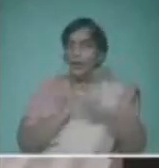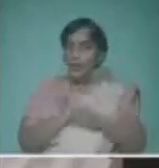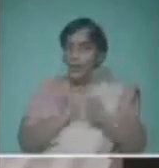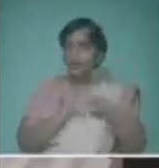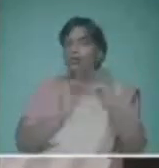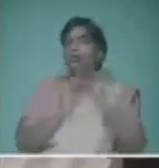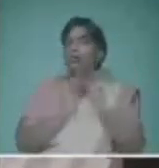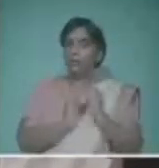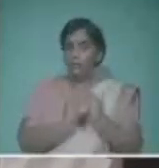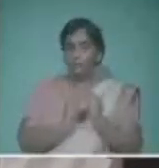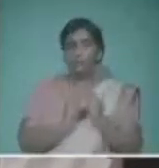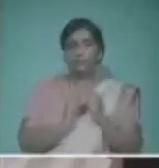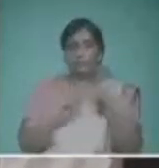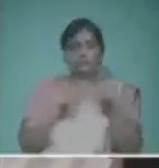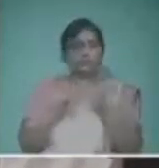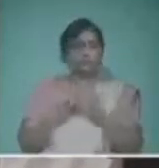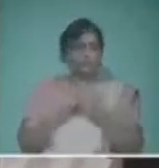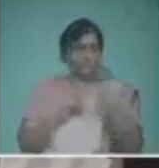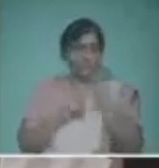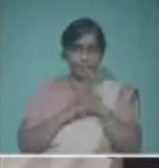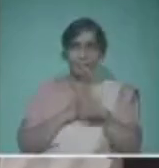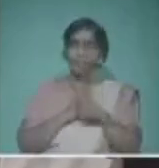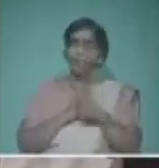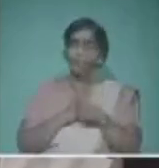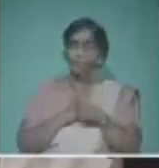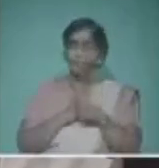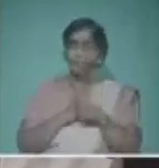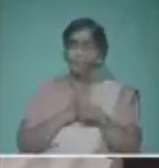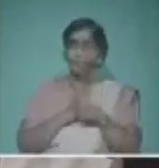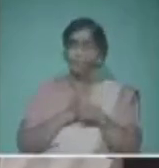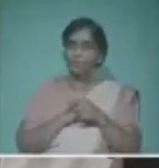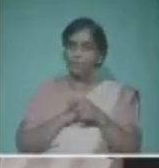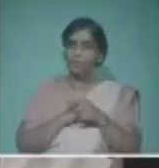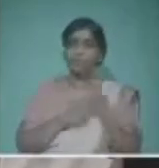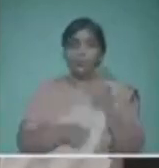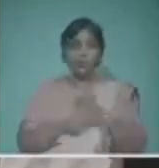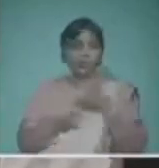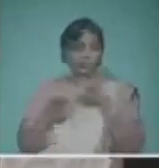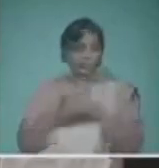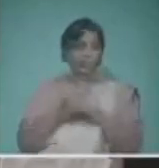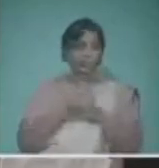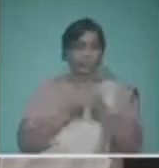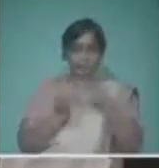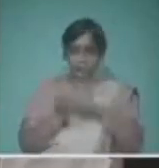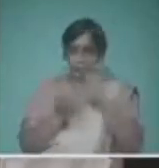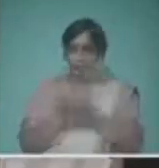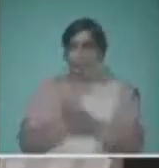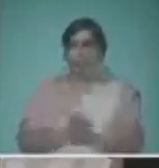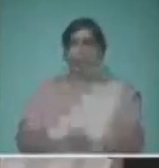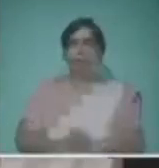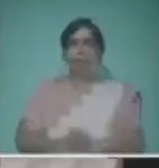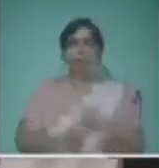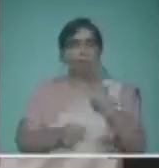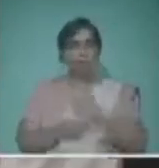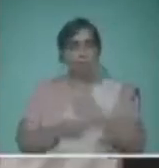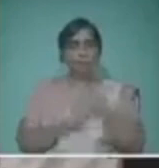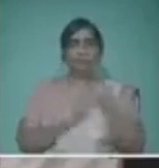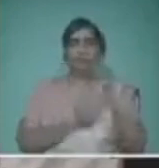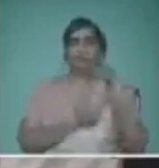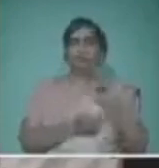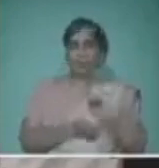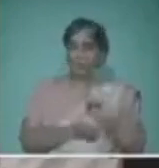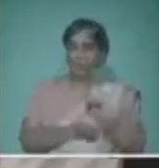ආයතනයක් National Debt Management Agency මහා භාණ්ඩාගාරය යටතේ පිහිටුන් ලැබෙනවා. රාජ්‍ය